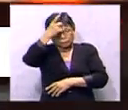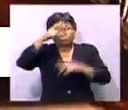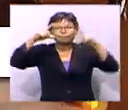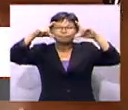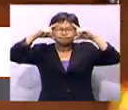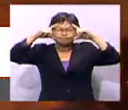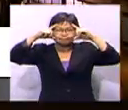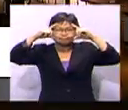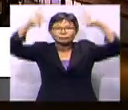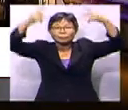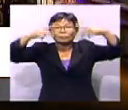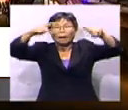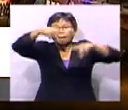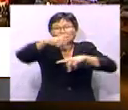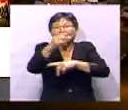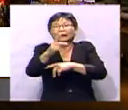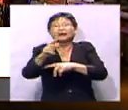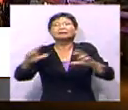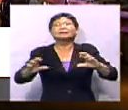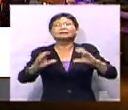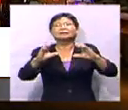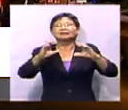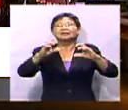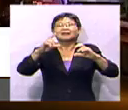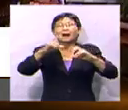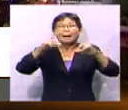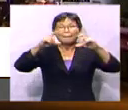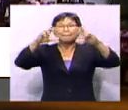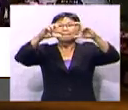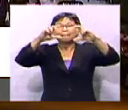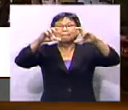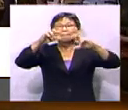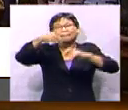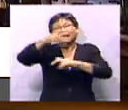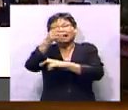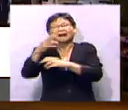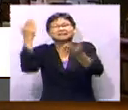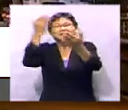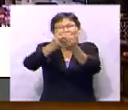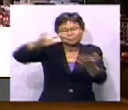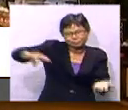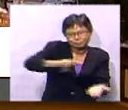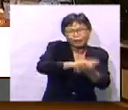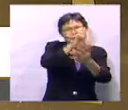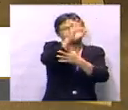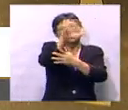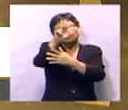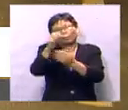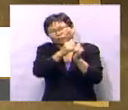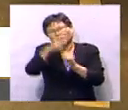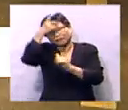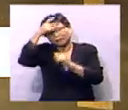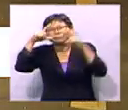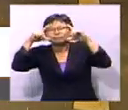Wan Azizah yang juga Presiden PKR tiba di lapangan terbang Sultan Ismail Petra kira-kira pukul 9.35 minit malam bersama Datuk